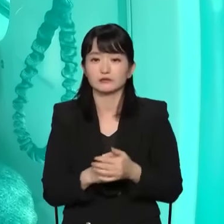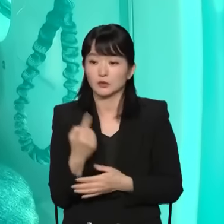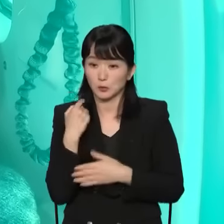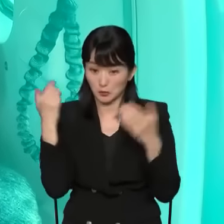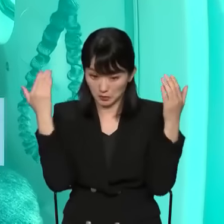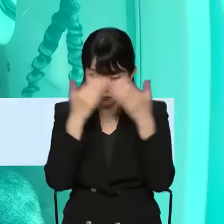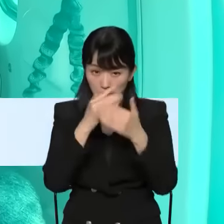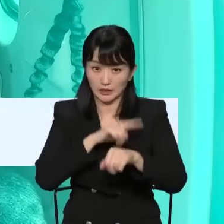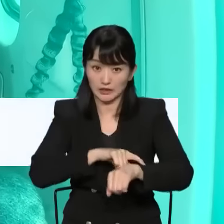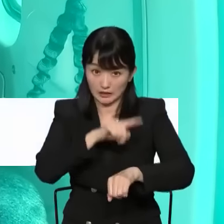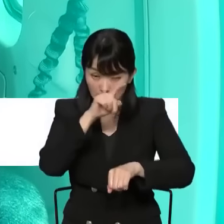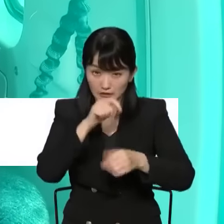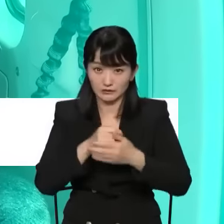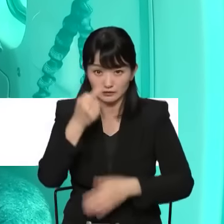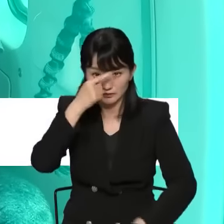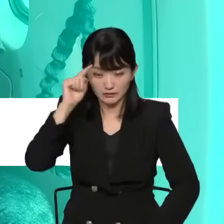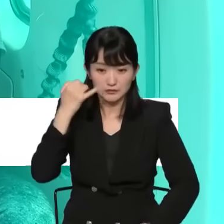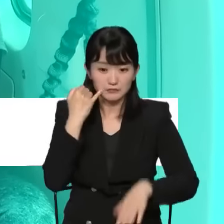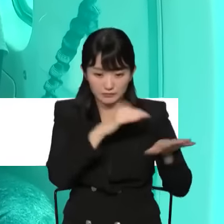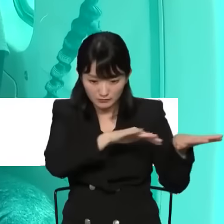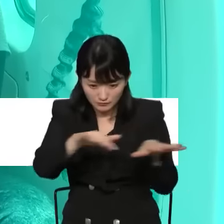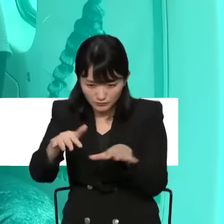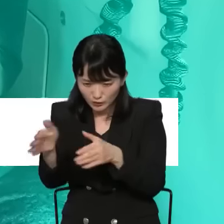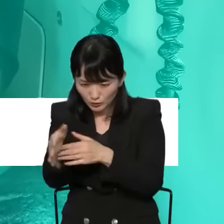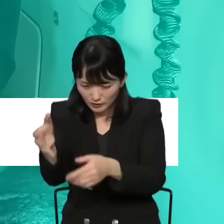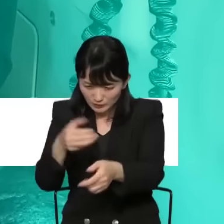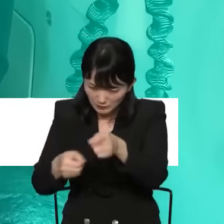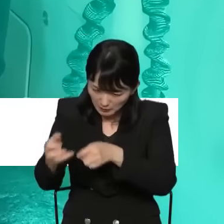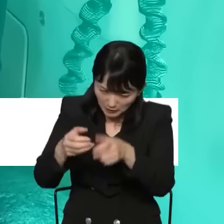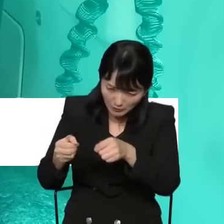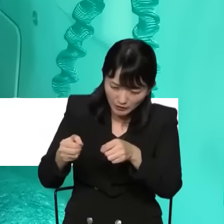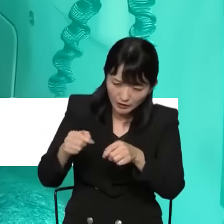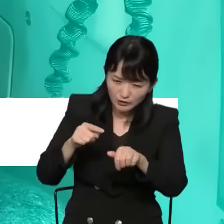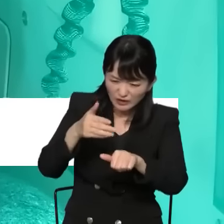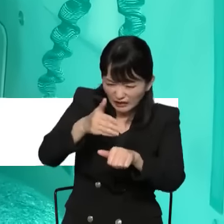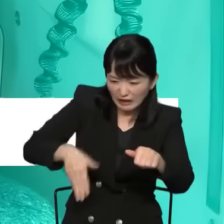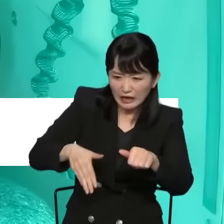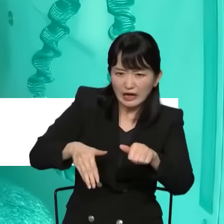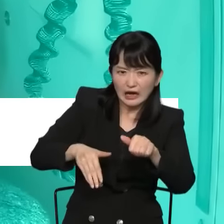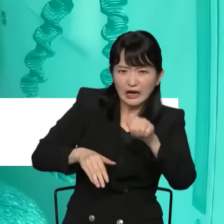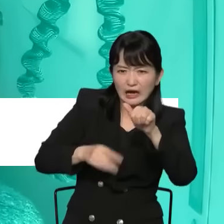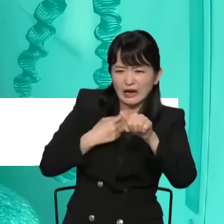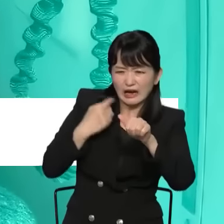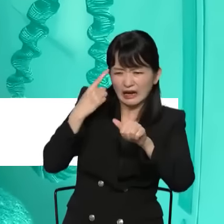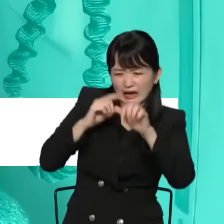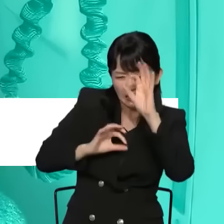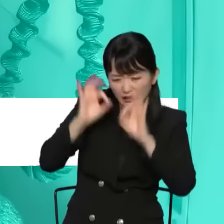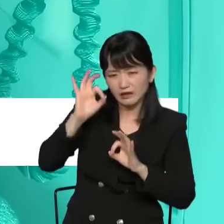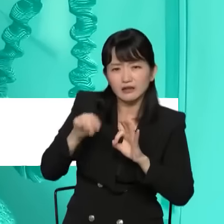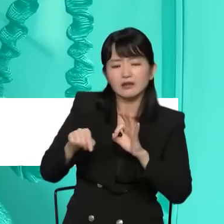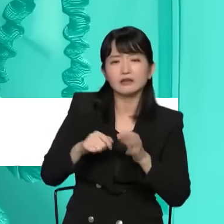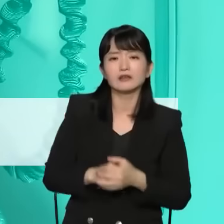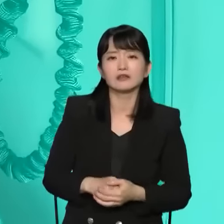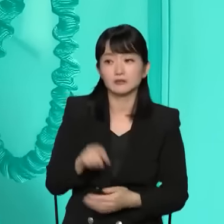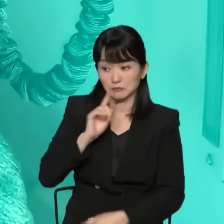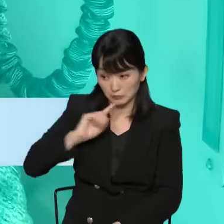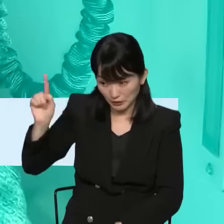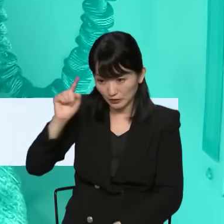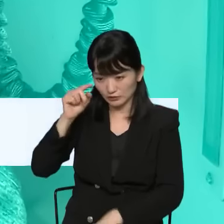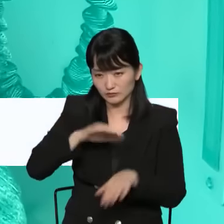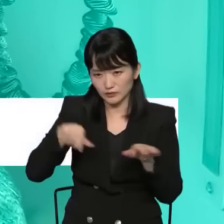어젯밤 11시쯤 러시아 해역에서 조업하던 중 손가락이 절단되는 사고를 당했습니다. 신고를 받은